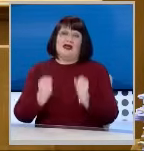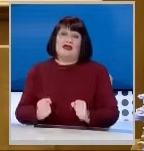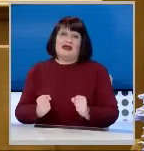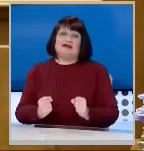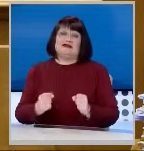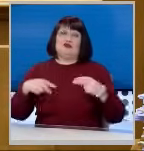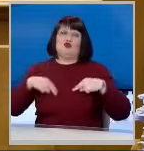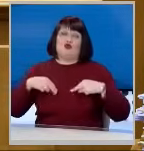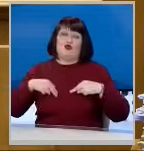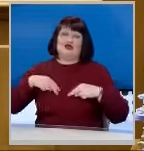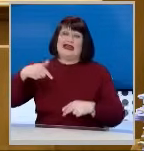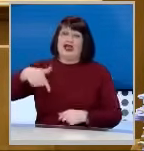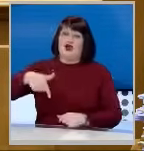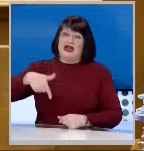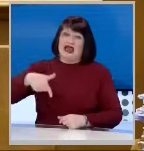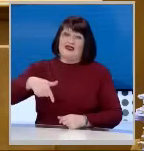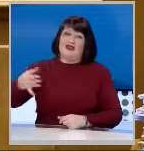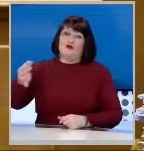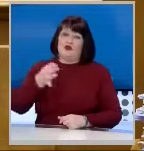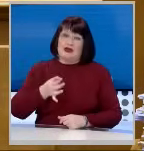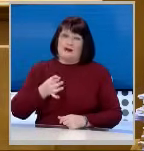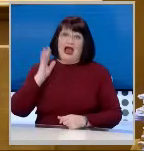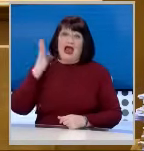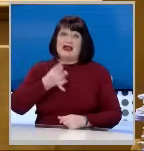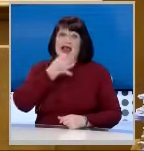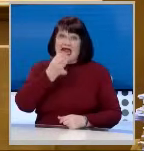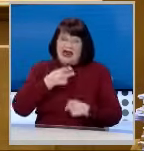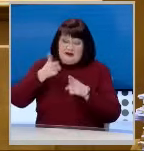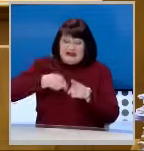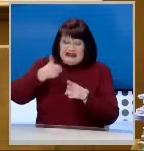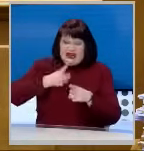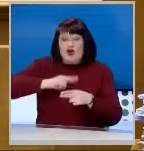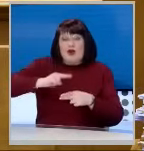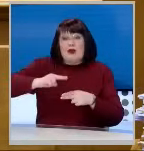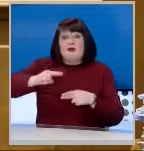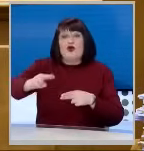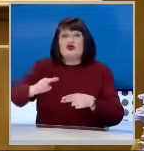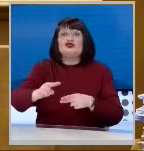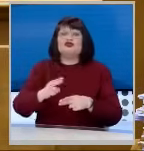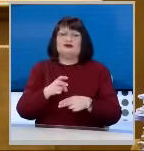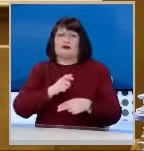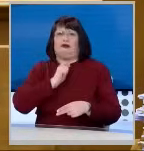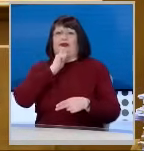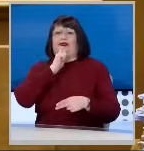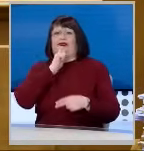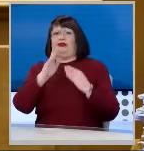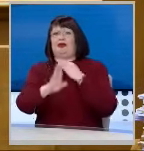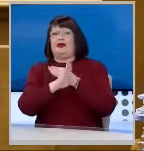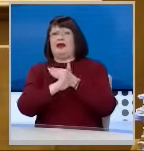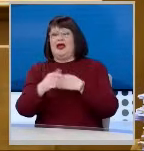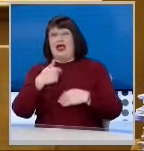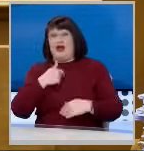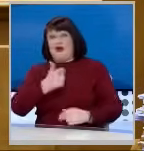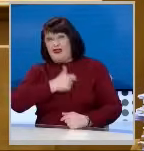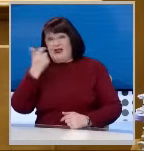γεωργιάδη που είπε ότι αν λέγαμε πώς είναι οι σιδηρόδρομοι δεν θα έμπαινε κανείς στα τρένα εγώ θα φώναζα